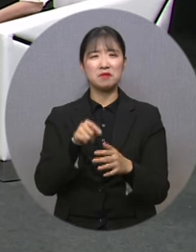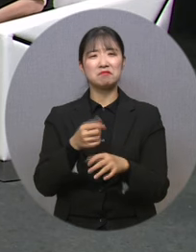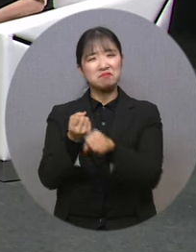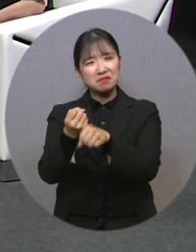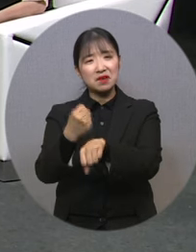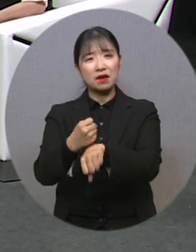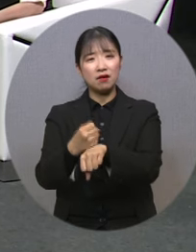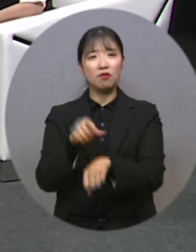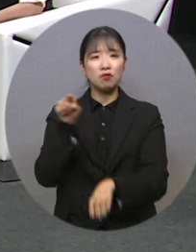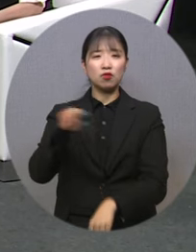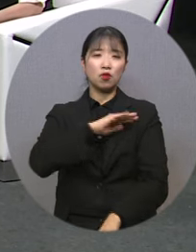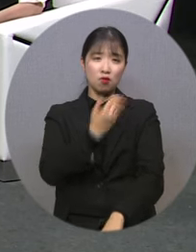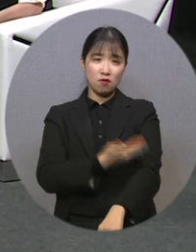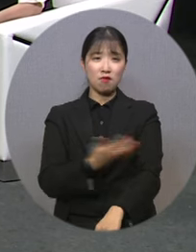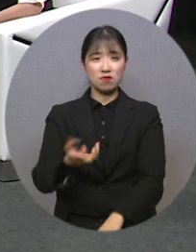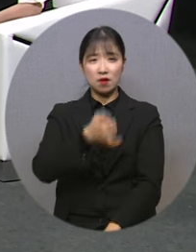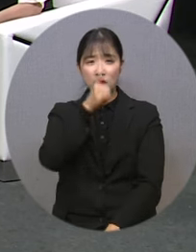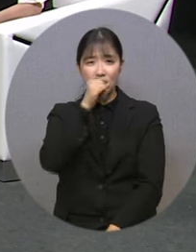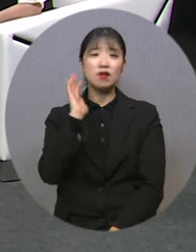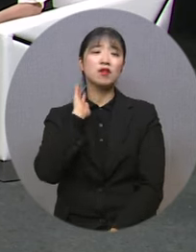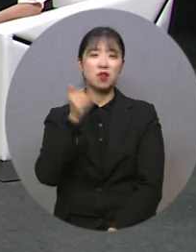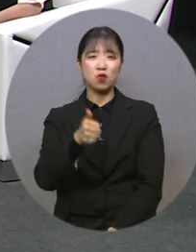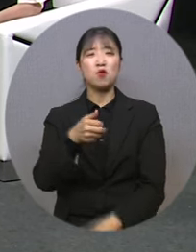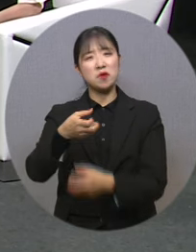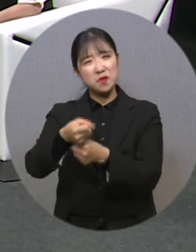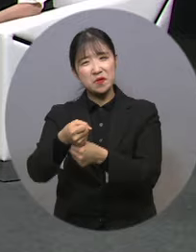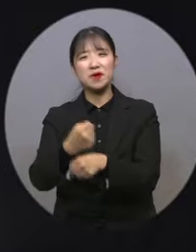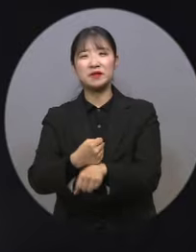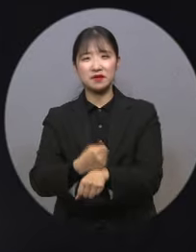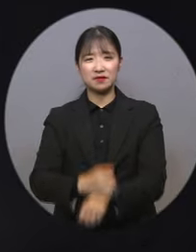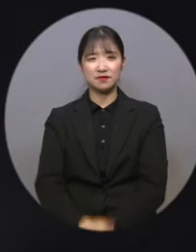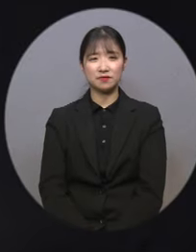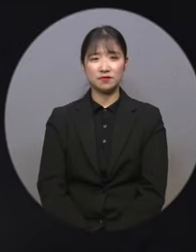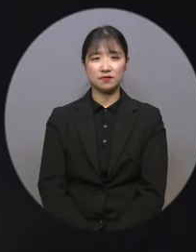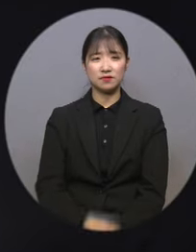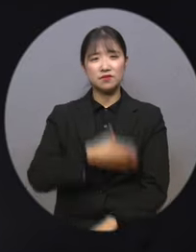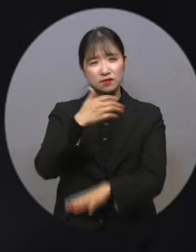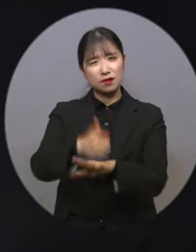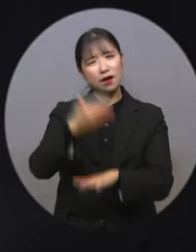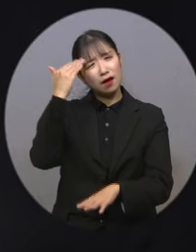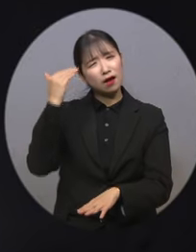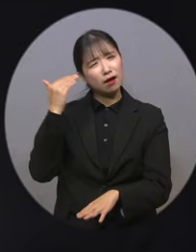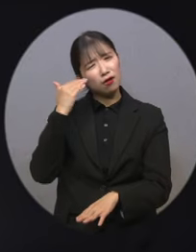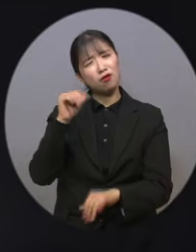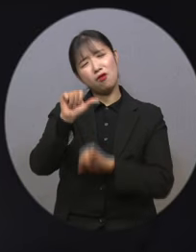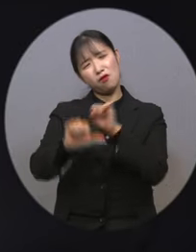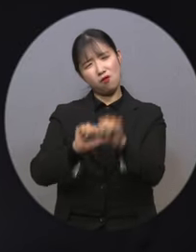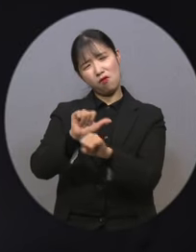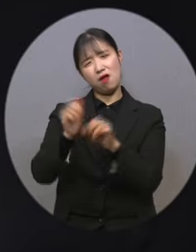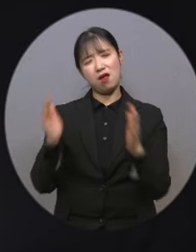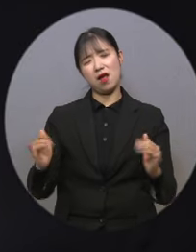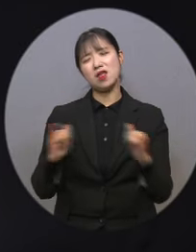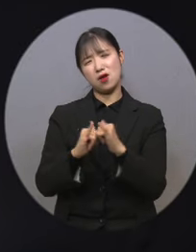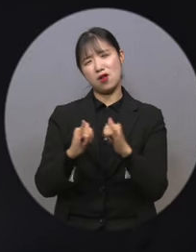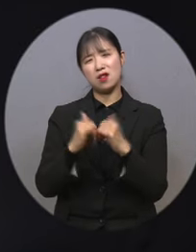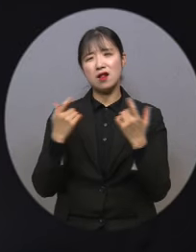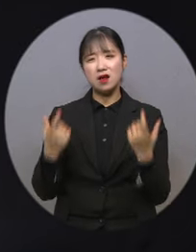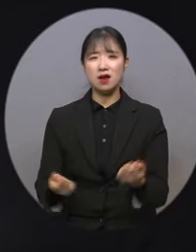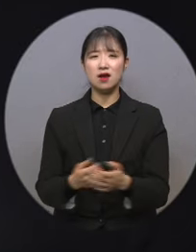저쪽은 권력 잡고 있는 대통령 물고 늘어지겠죠. 그러면 우리나라가 앞으로 5년간 전쟁터야.